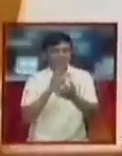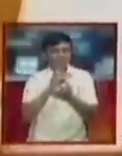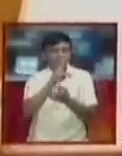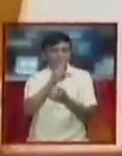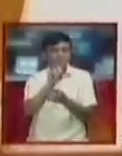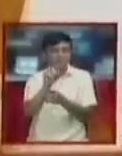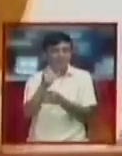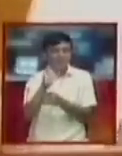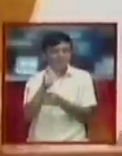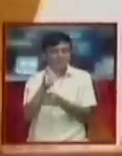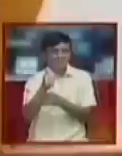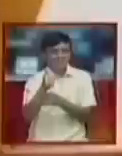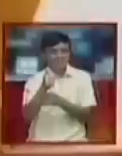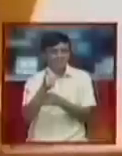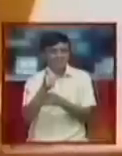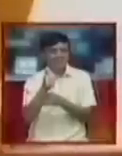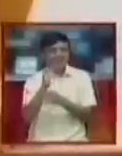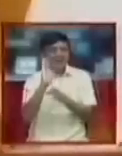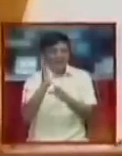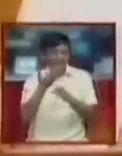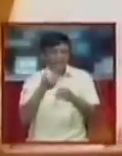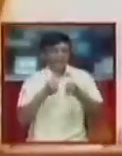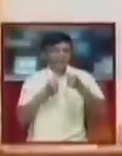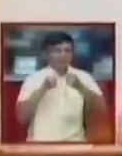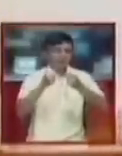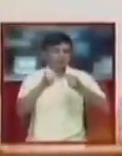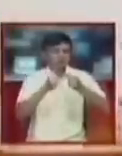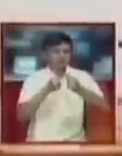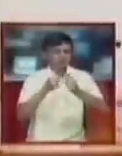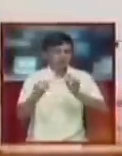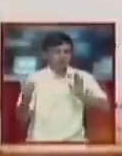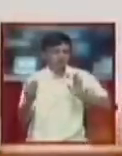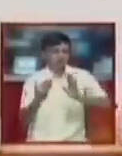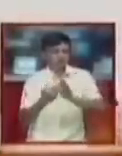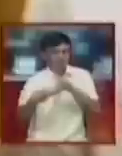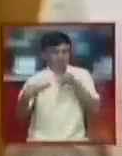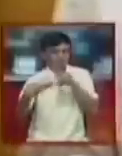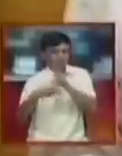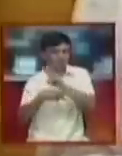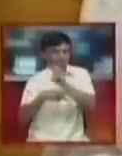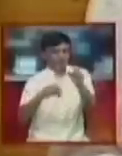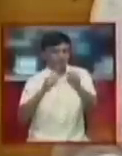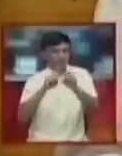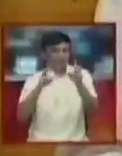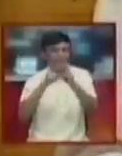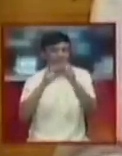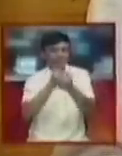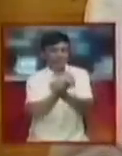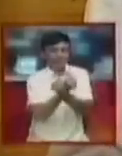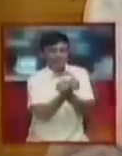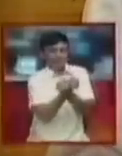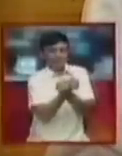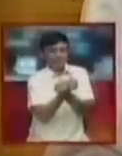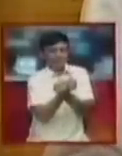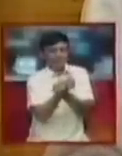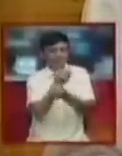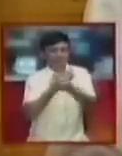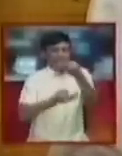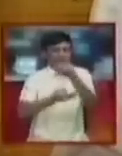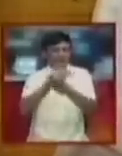2010. Para po tayong boksingerong isinabak sa laban nang nakagapos na nga ang mga kamay at